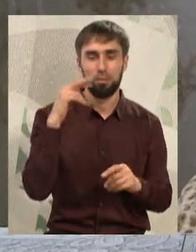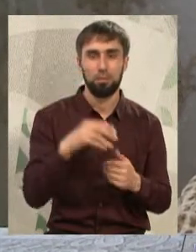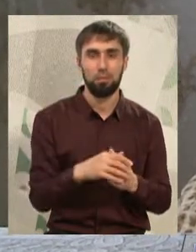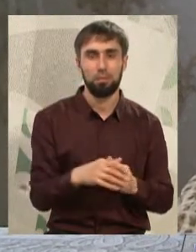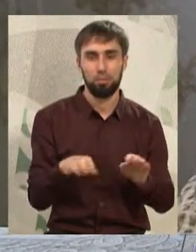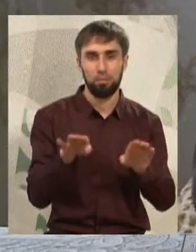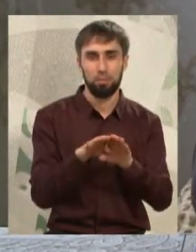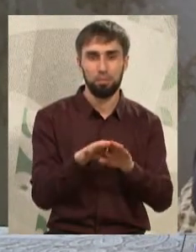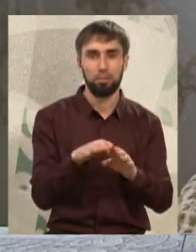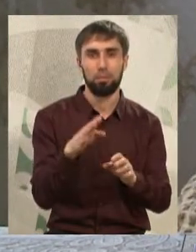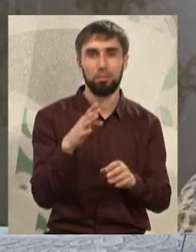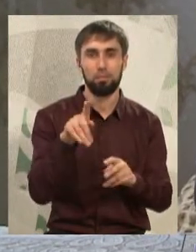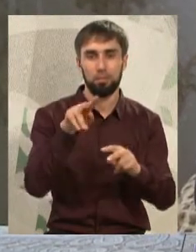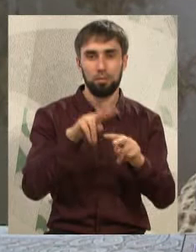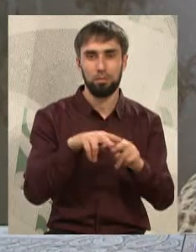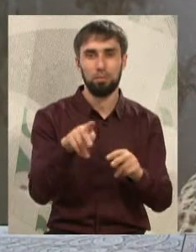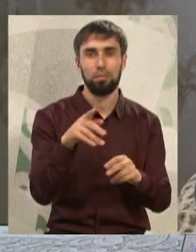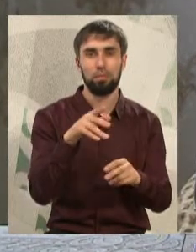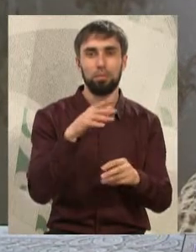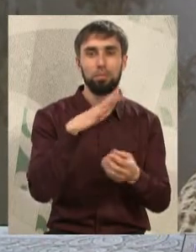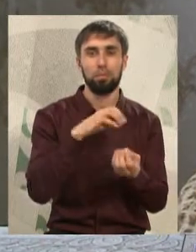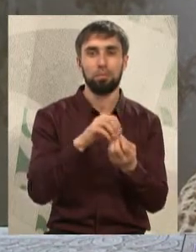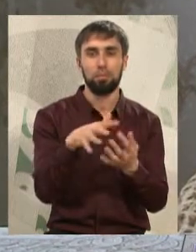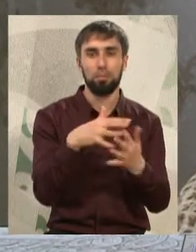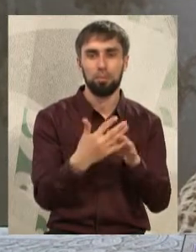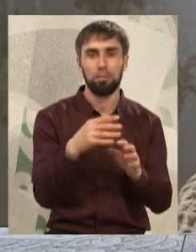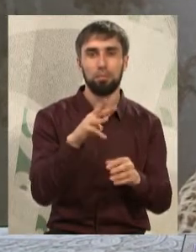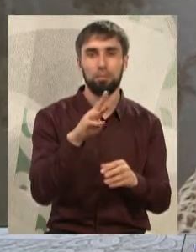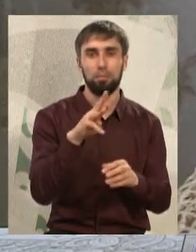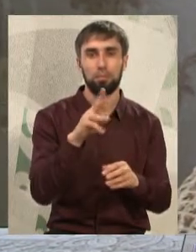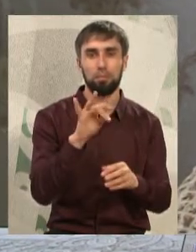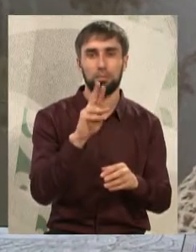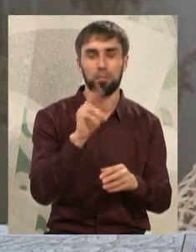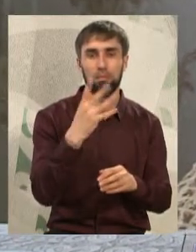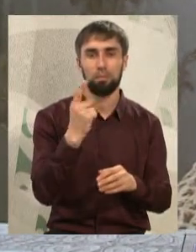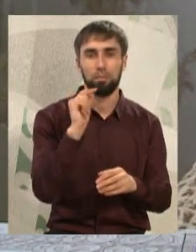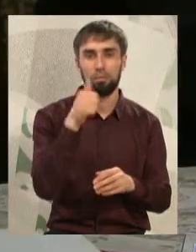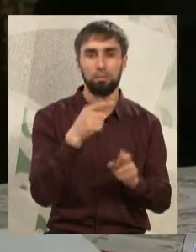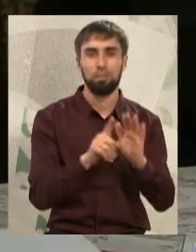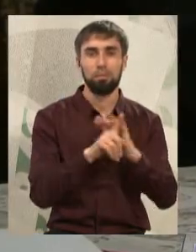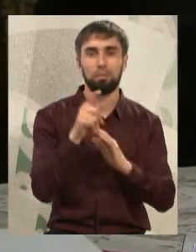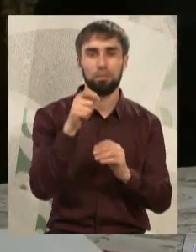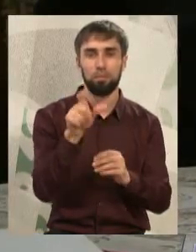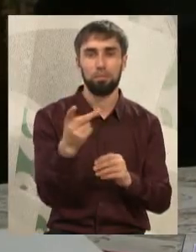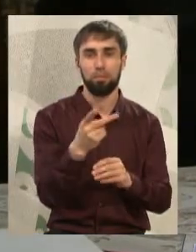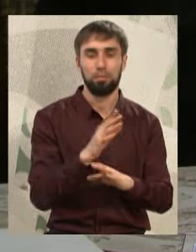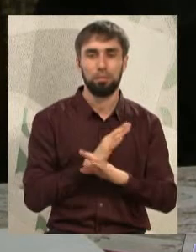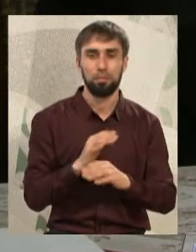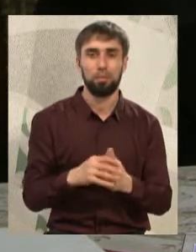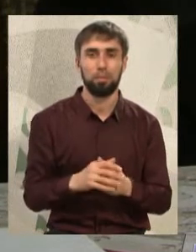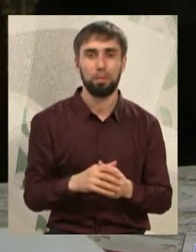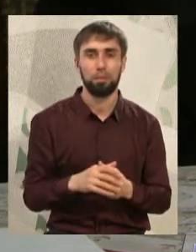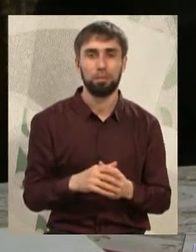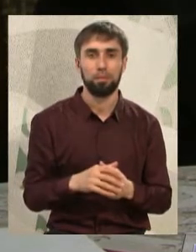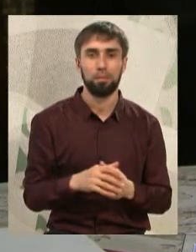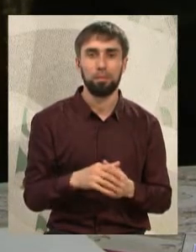тоже погиб. Там же в Марьяновке погиб в 41-м году. Они в начале войны погибли. События той войны уходят